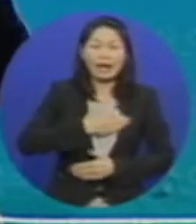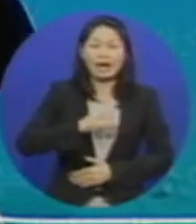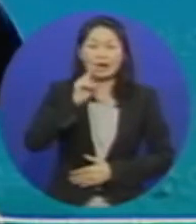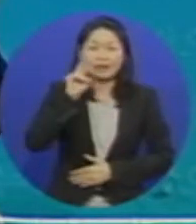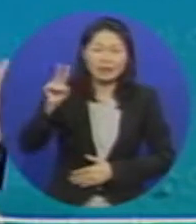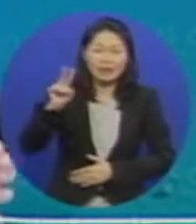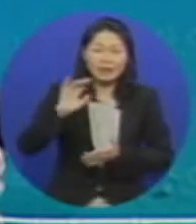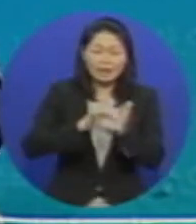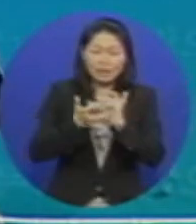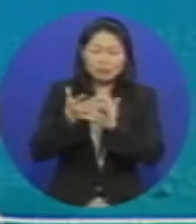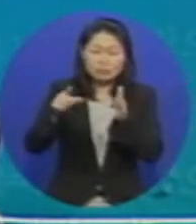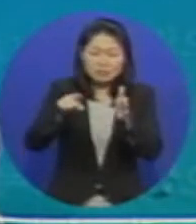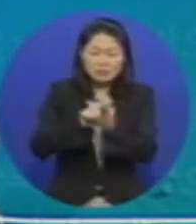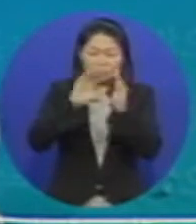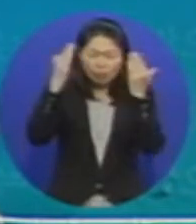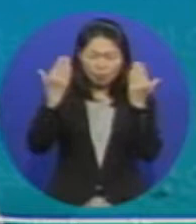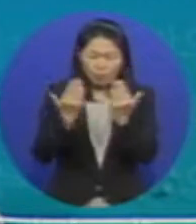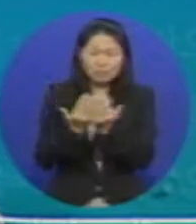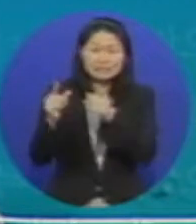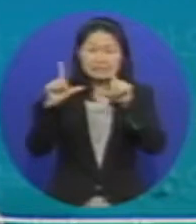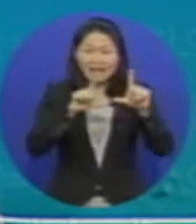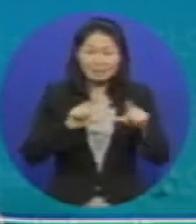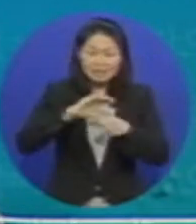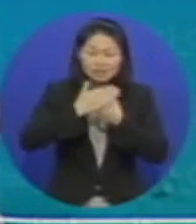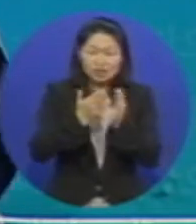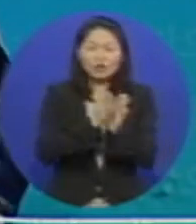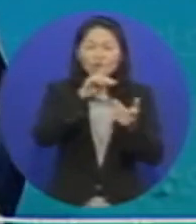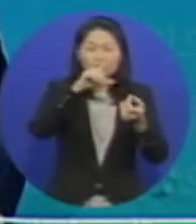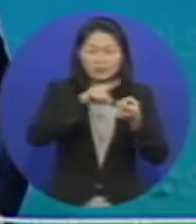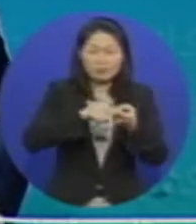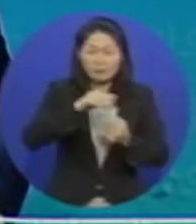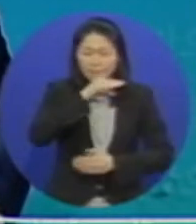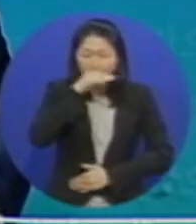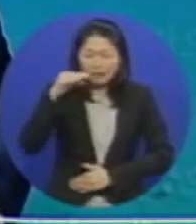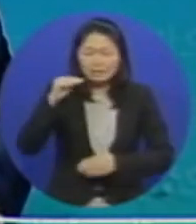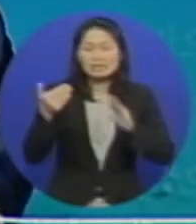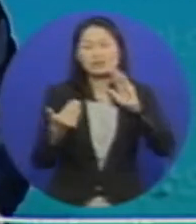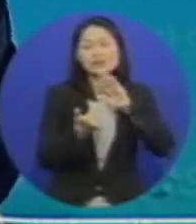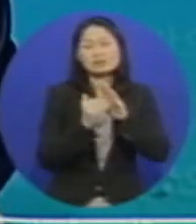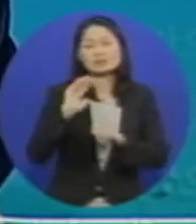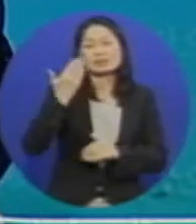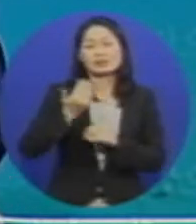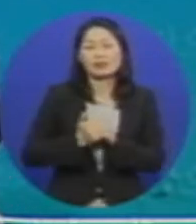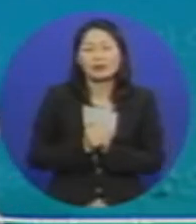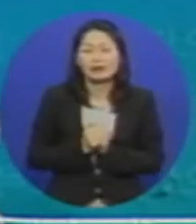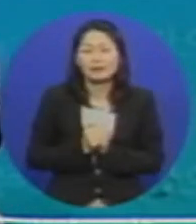예수 믿은 모두 삶이다 성경대로 정상적으로 이루어지게 되는 거예요